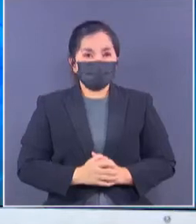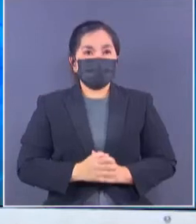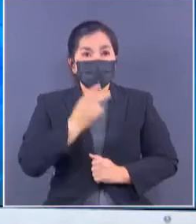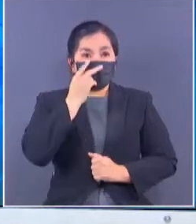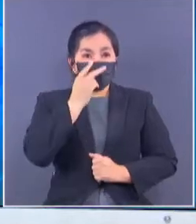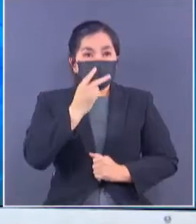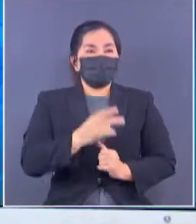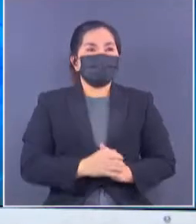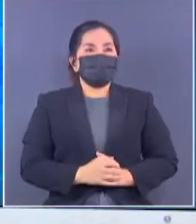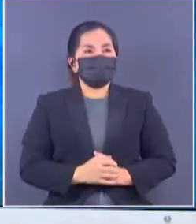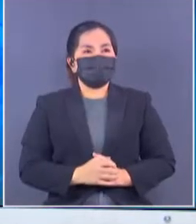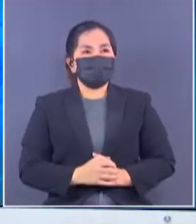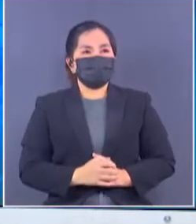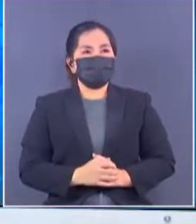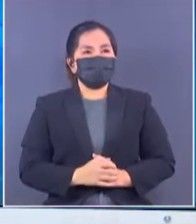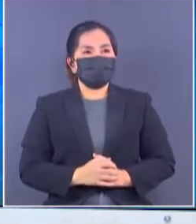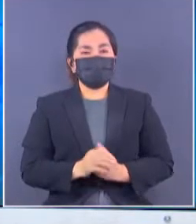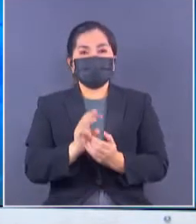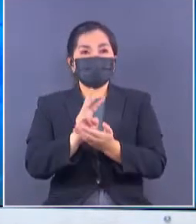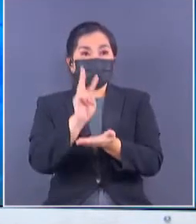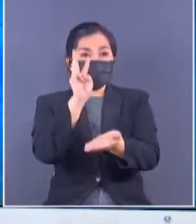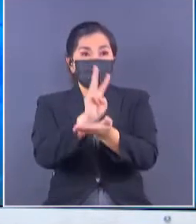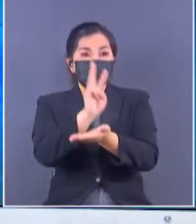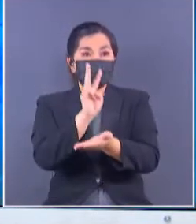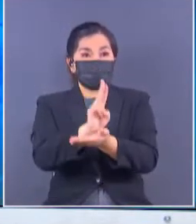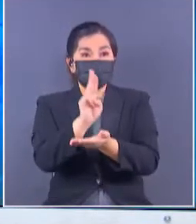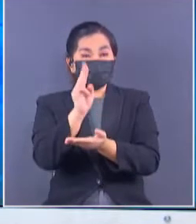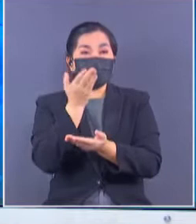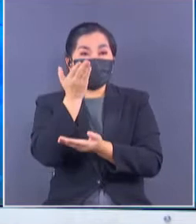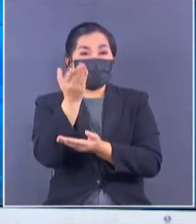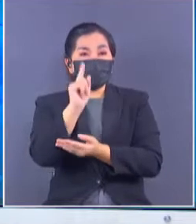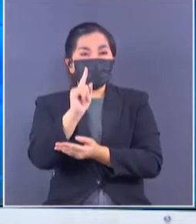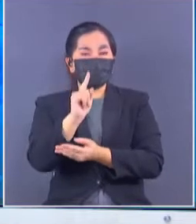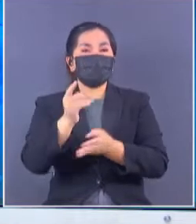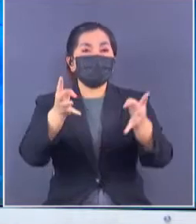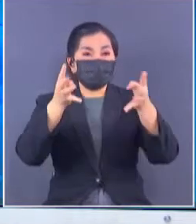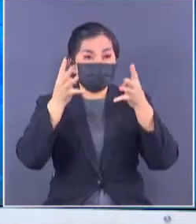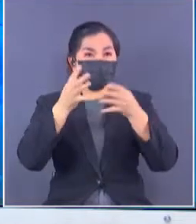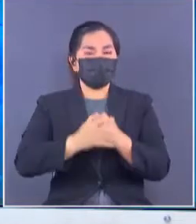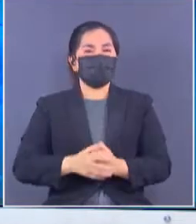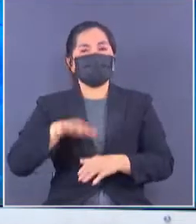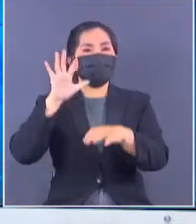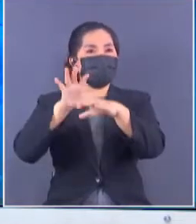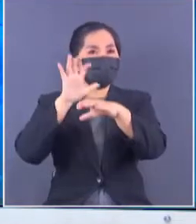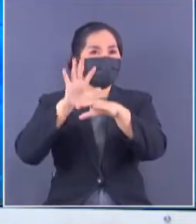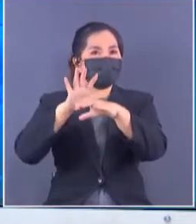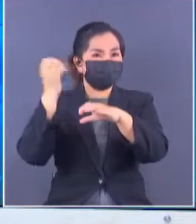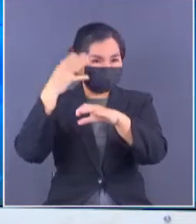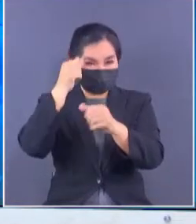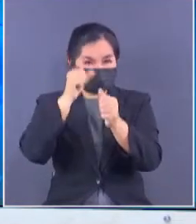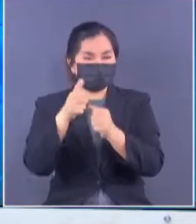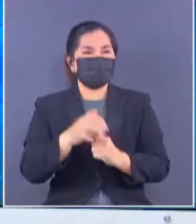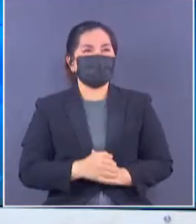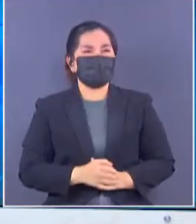อ่ะคราวนี้ไปดูท่านี้ครับจำได้ไหมที่เราเคยนำเสนอ รถบรรทุกใช่ไหม รถ จังหวะ มา ขอจังหวัดแตร สามชาขอสาม